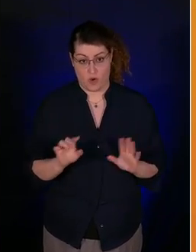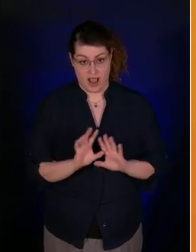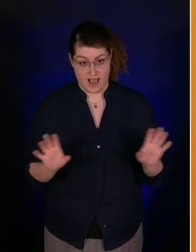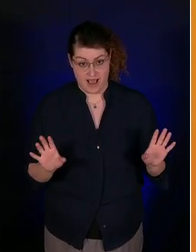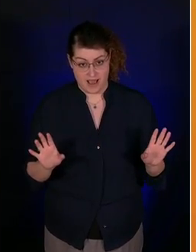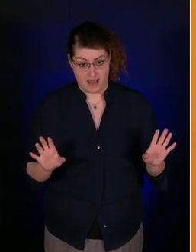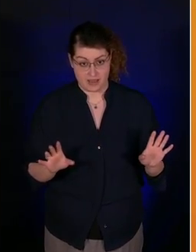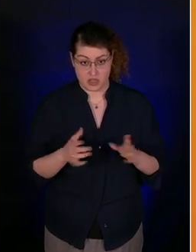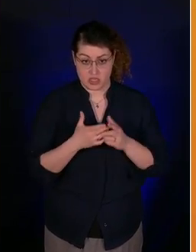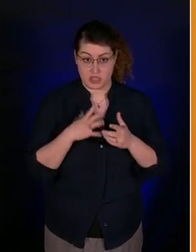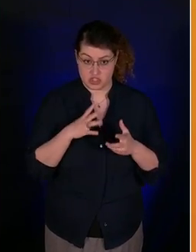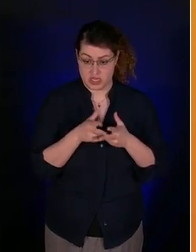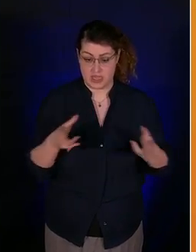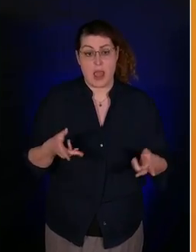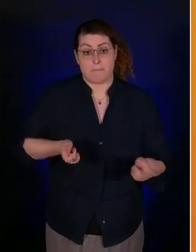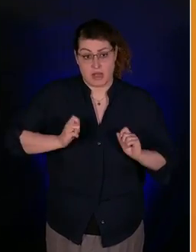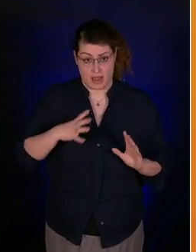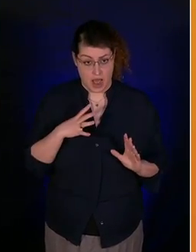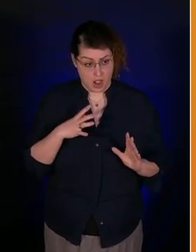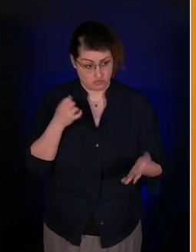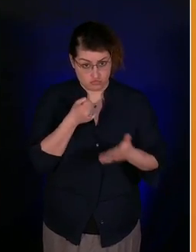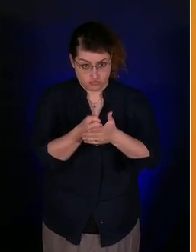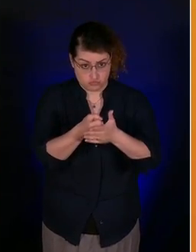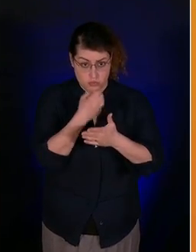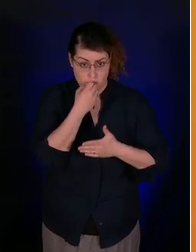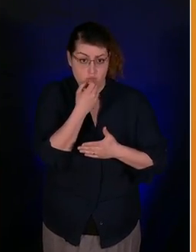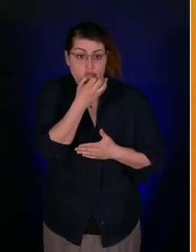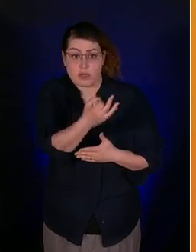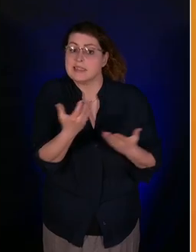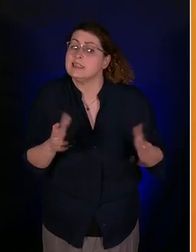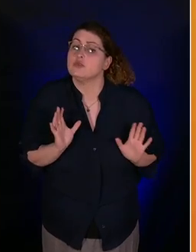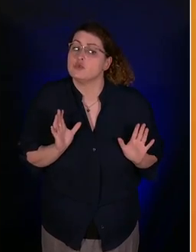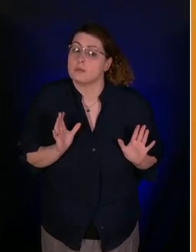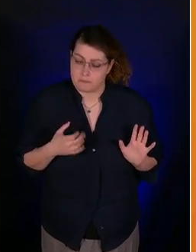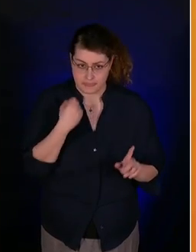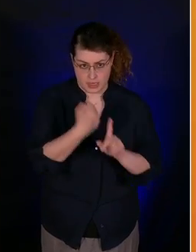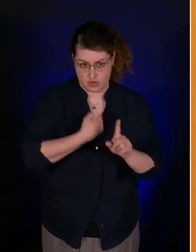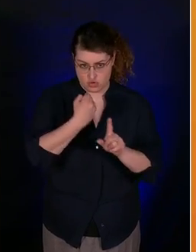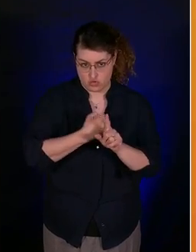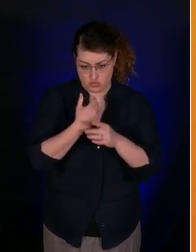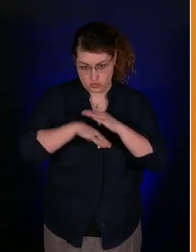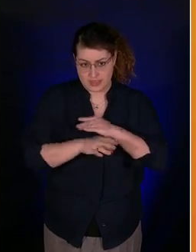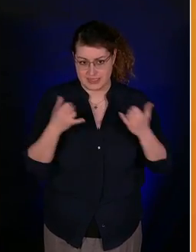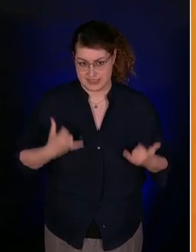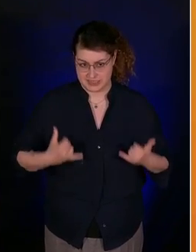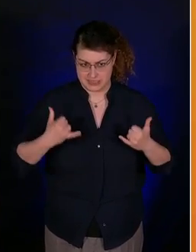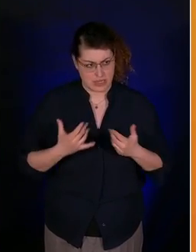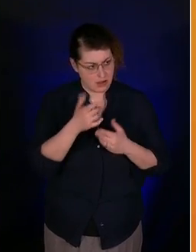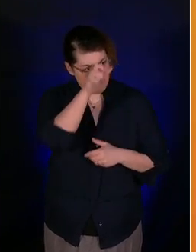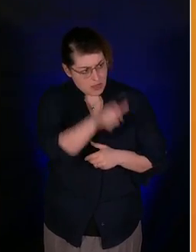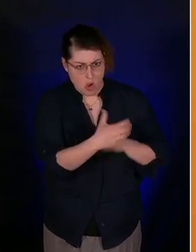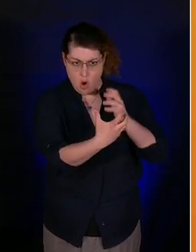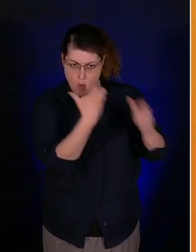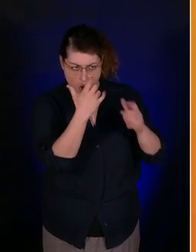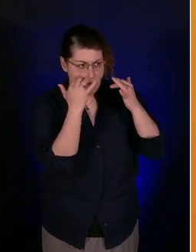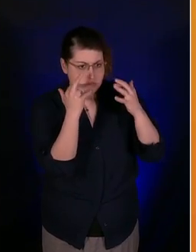je finis là-dessus, j'ai un mandat. Le mandat, je le respecte. Je dis, voilà, la lutte à la CGT, on a des fortes personnalités qui